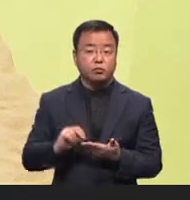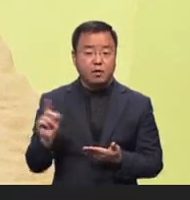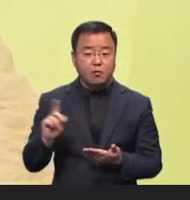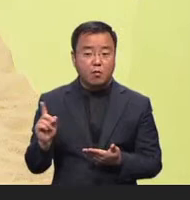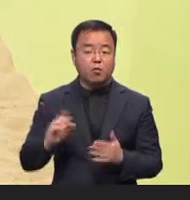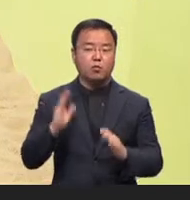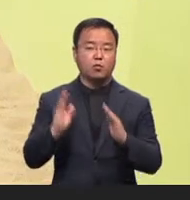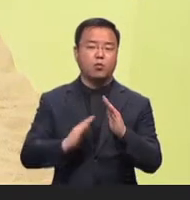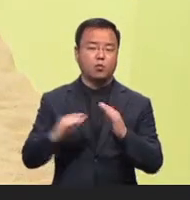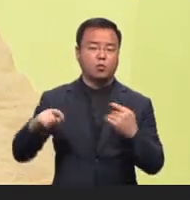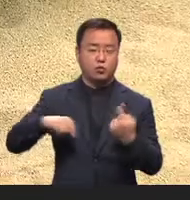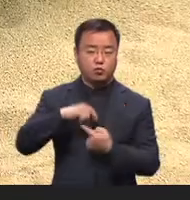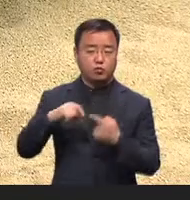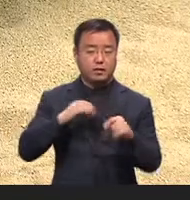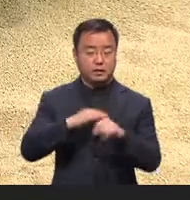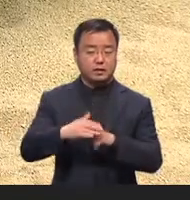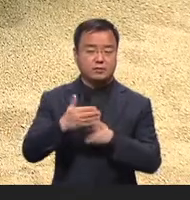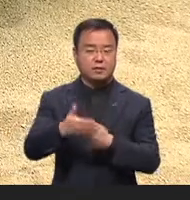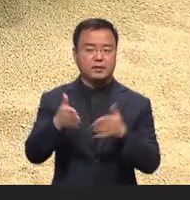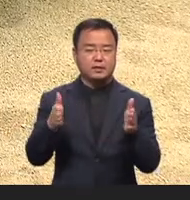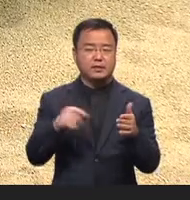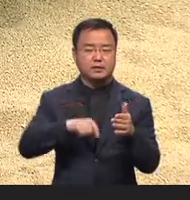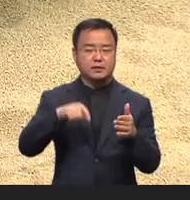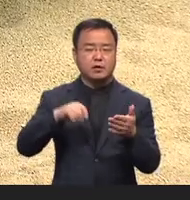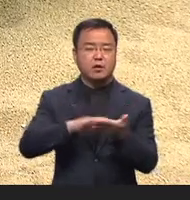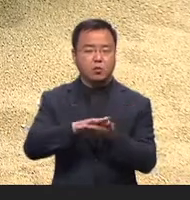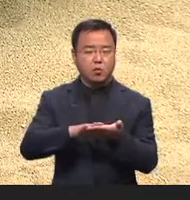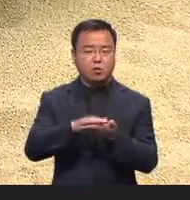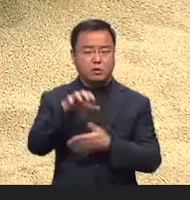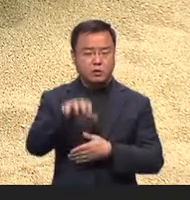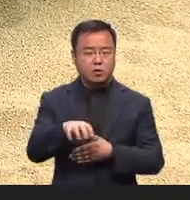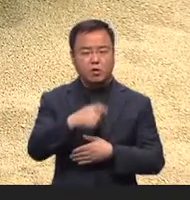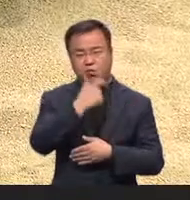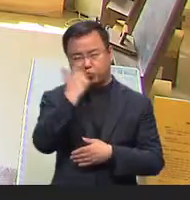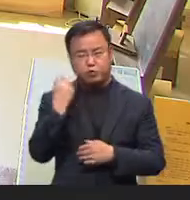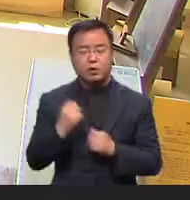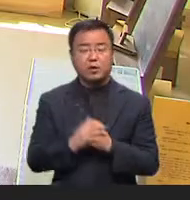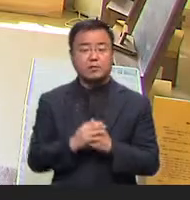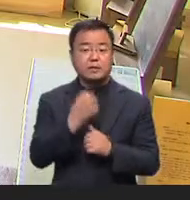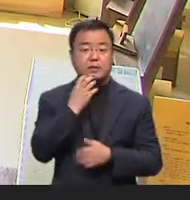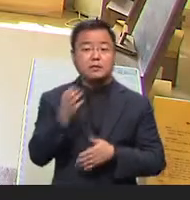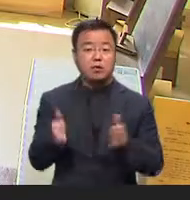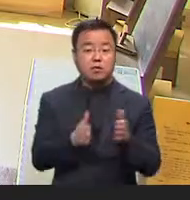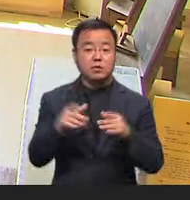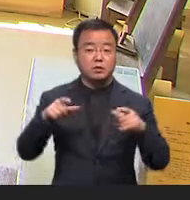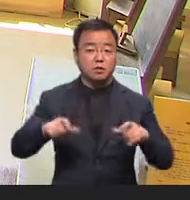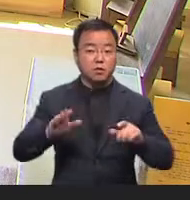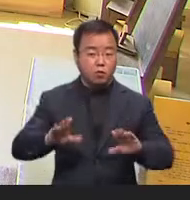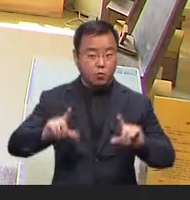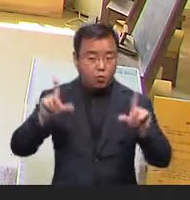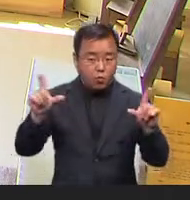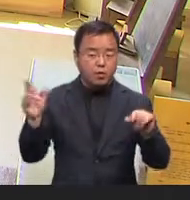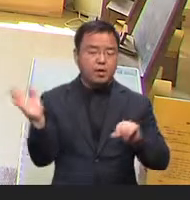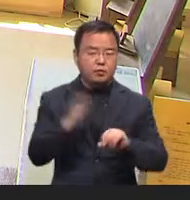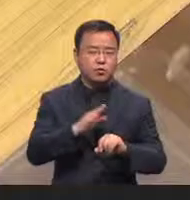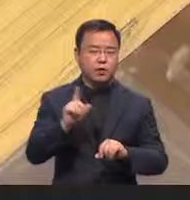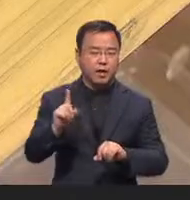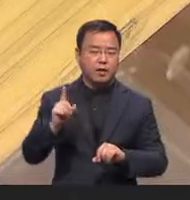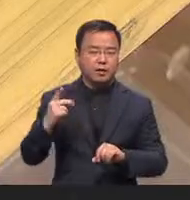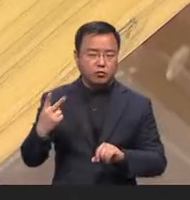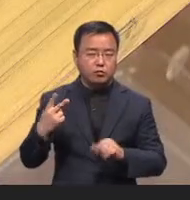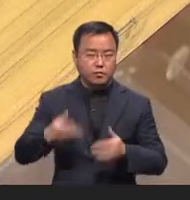0 0 0 실내 놀이터가 턱없이 부족하다는 점입니다 경기지역에서 올해부터 1 2 짓기 시작했고